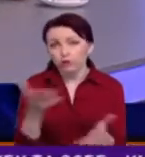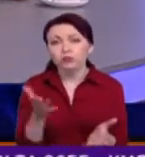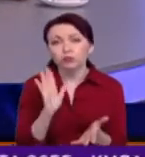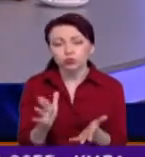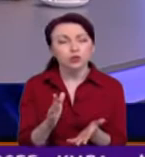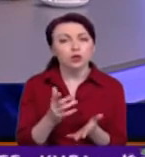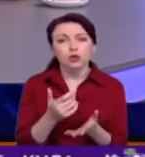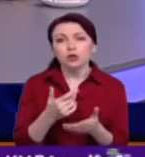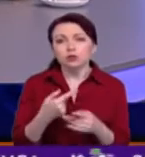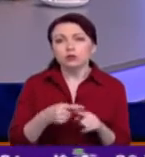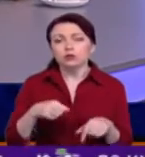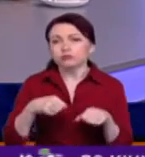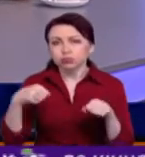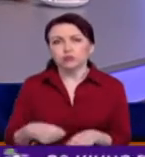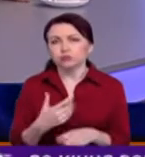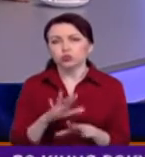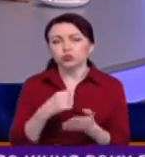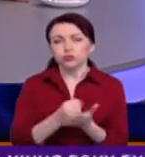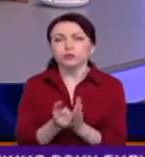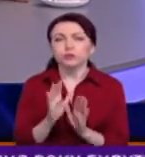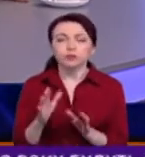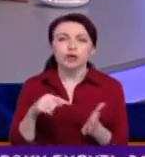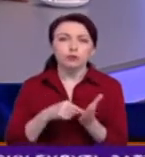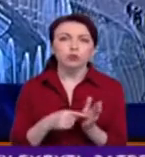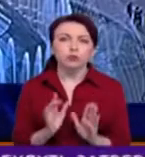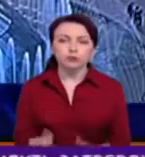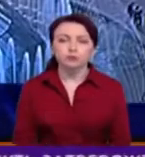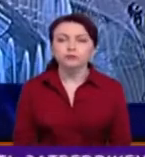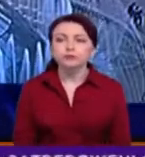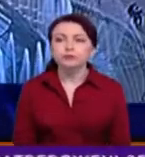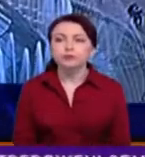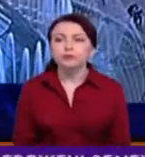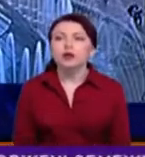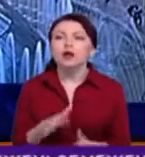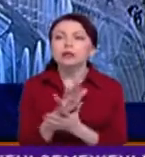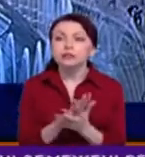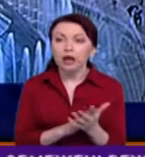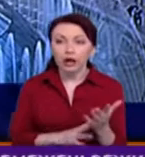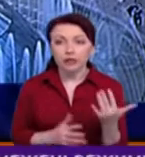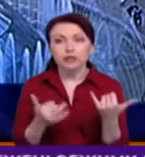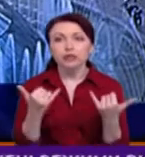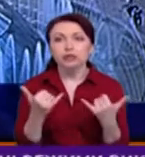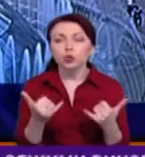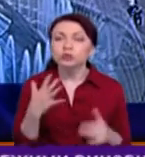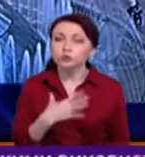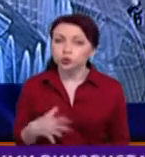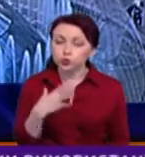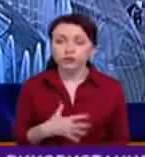поставимо крапку в цьому питанні. Я зрозумів. Відносно далі. Сьогодні очікувалося,